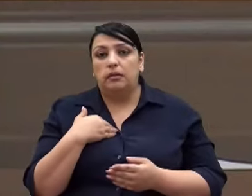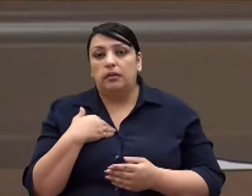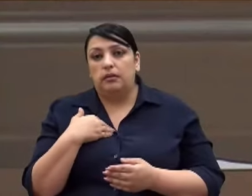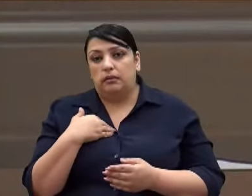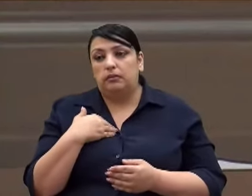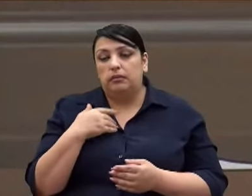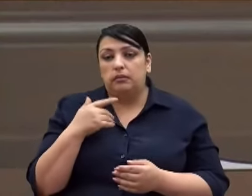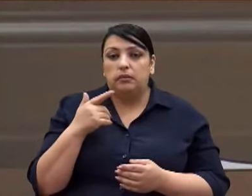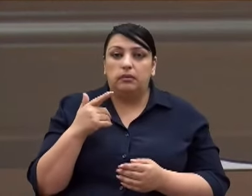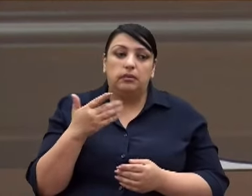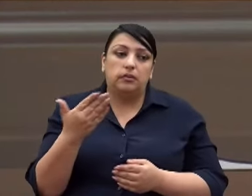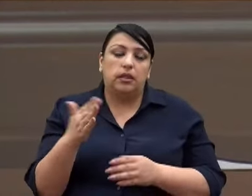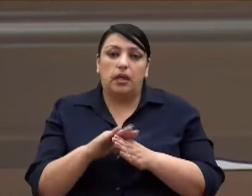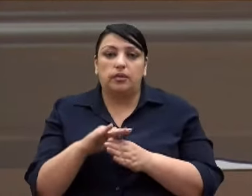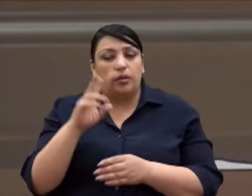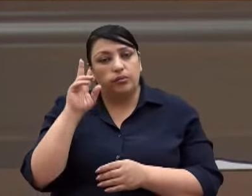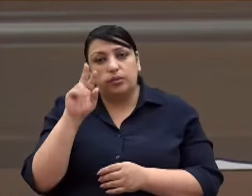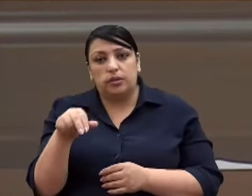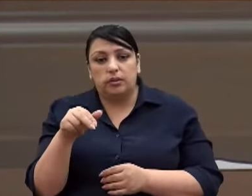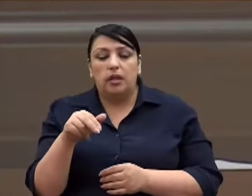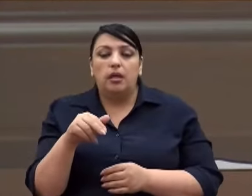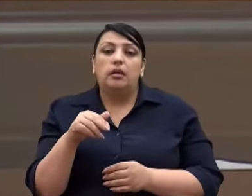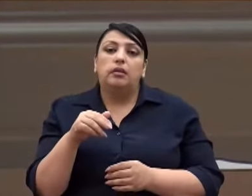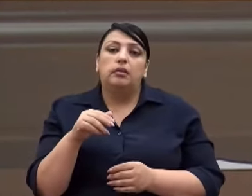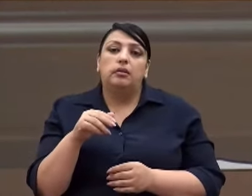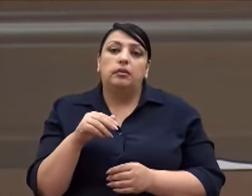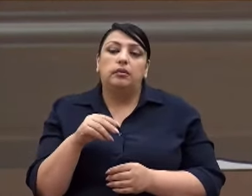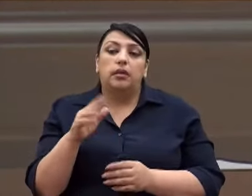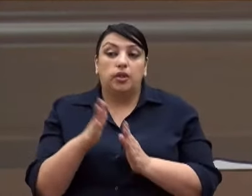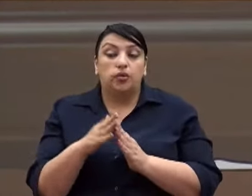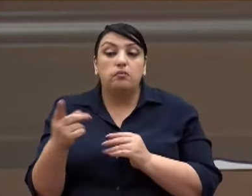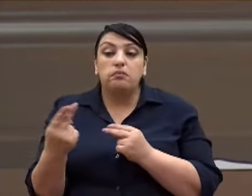հուշում է, ձեր ազգանունը չգիտեմ, պարզ